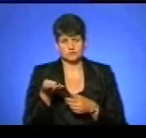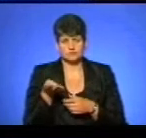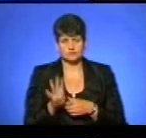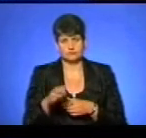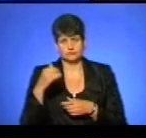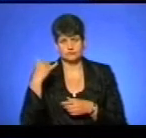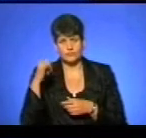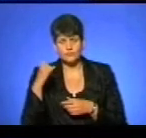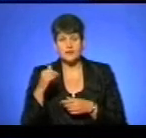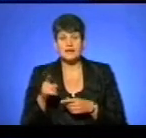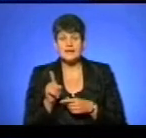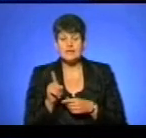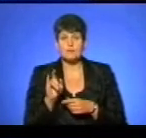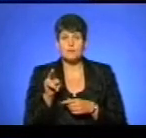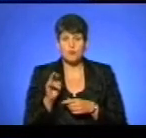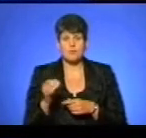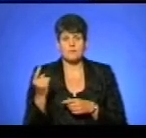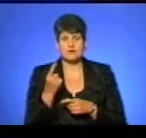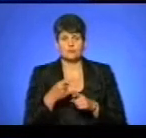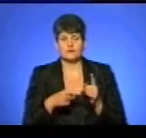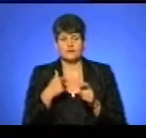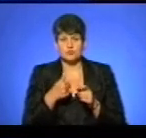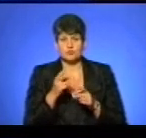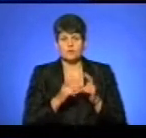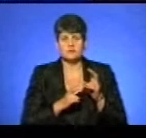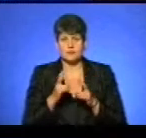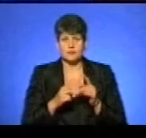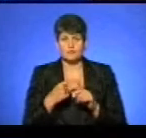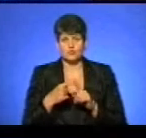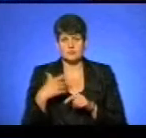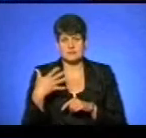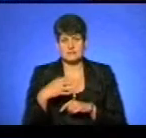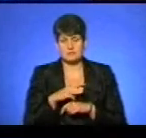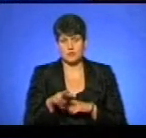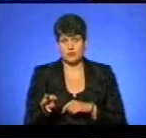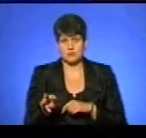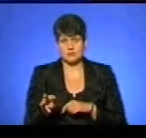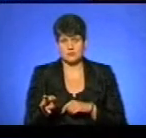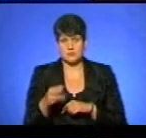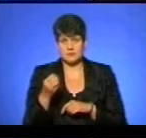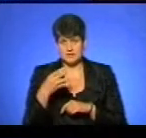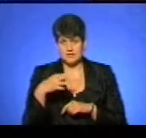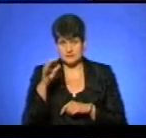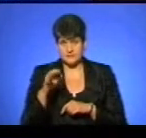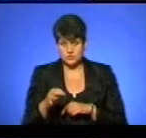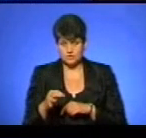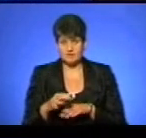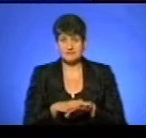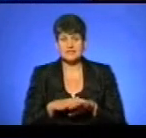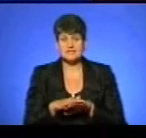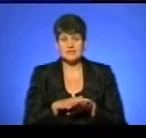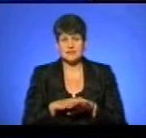першому піріччю, виробництво валової продукції в всіх підприємствах – це плюс 50 мільйонів. 15% приросту. В населення